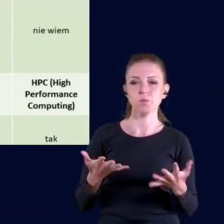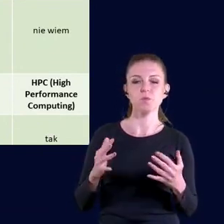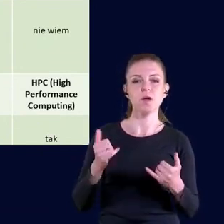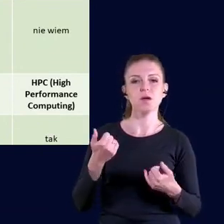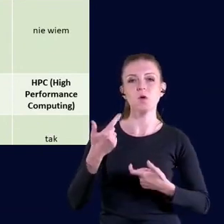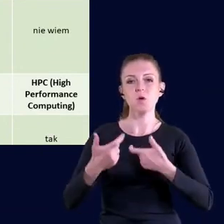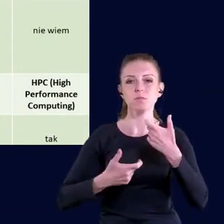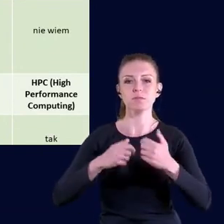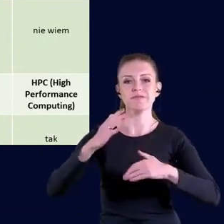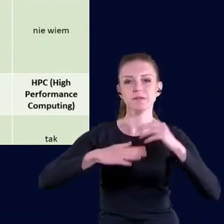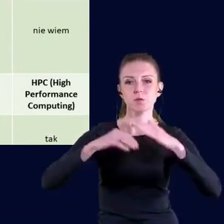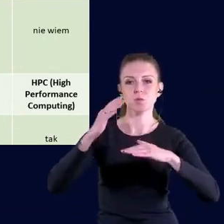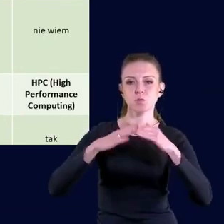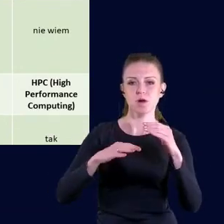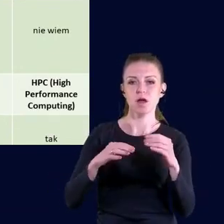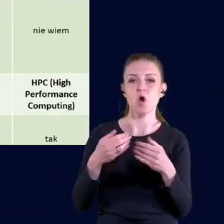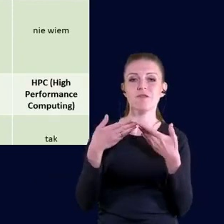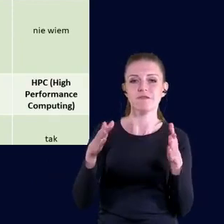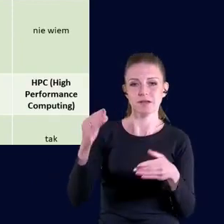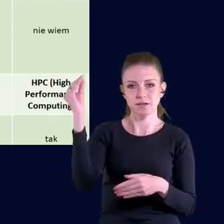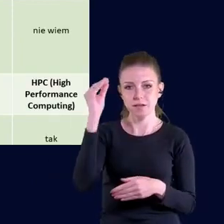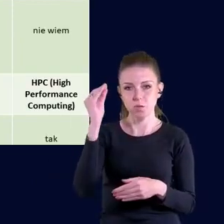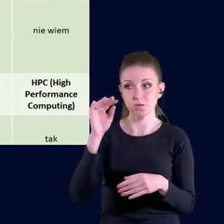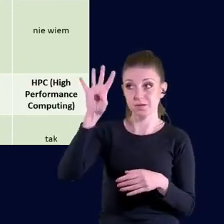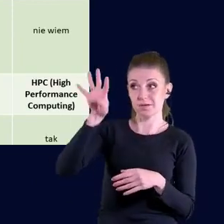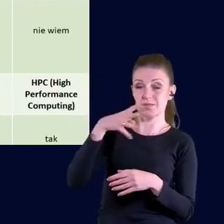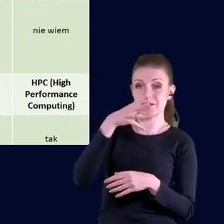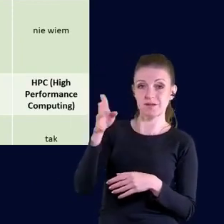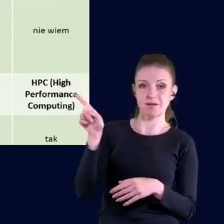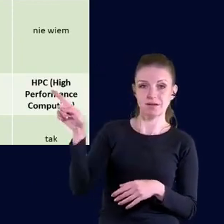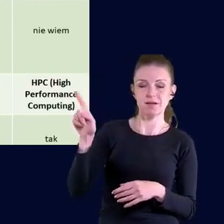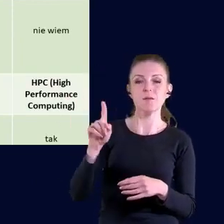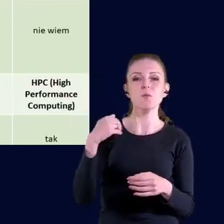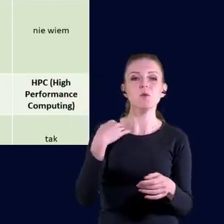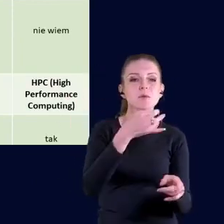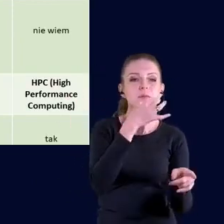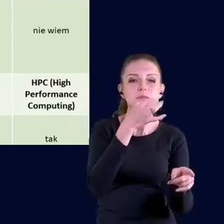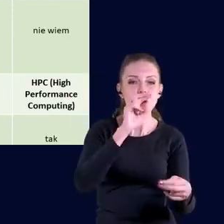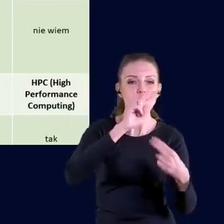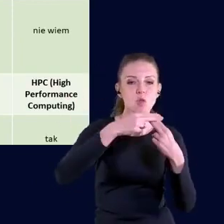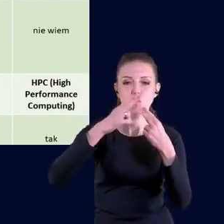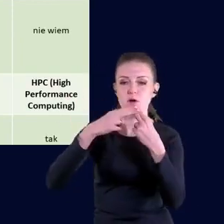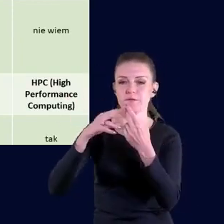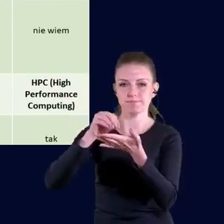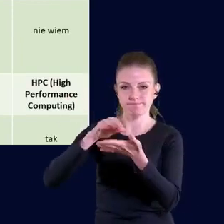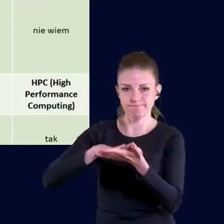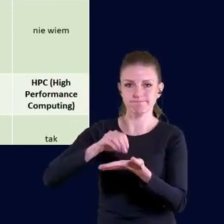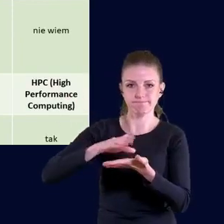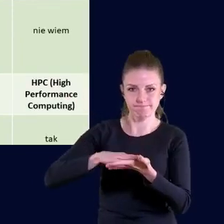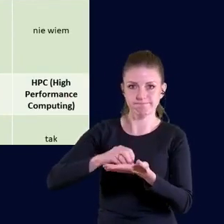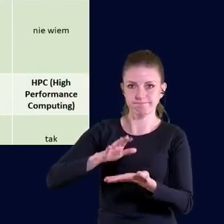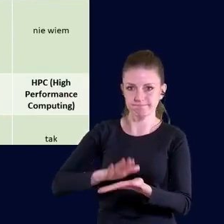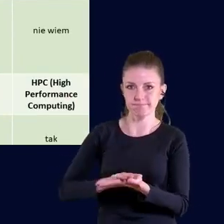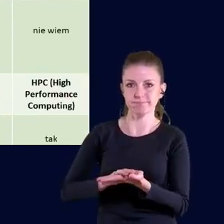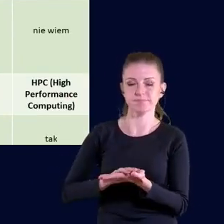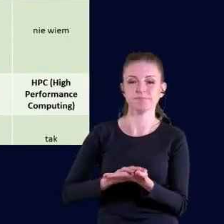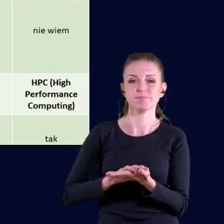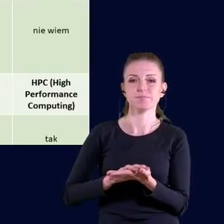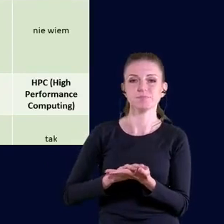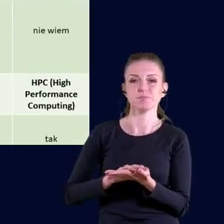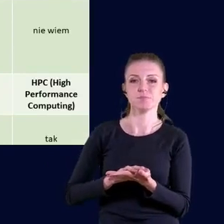naszych uczelniach tutaj w tabeli Zebrałam odpowiedzi na wiele pytań jeśli chodzi o taką infrastruktury